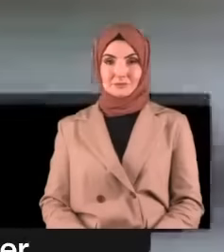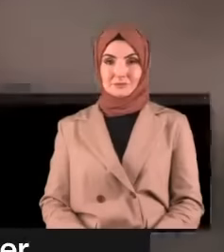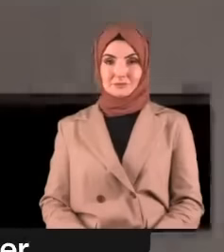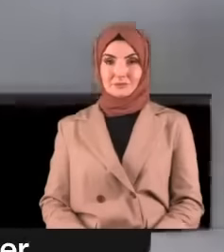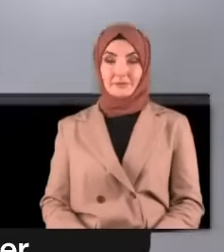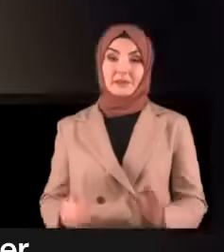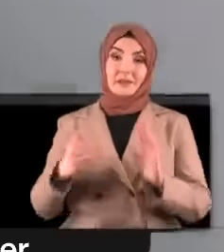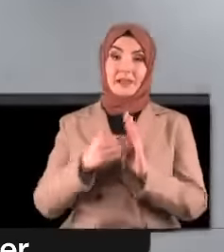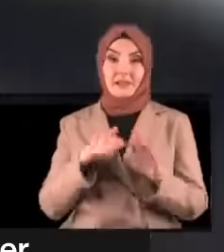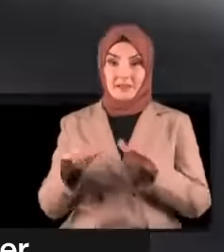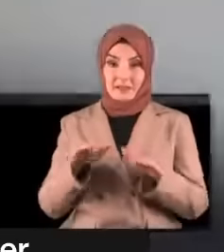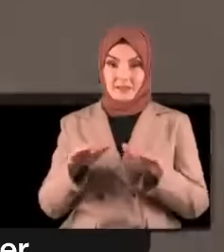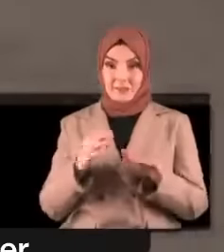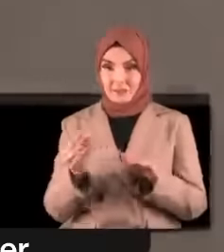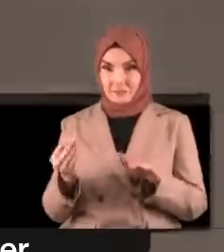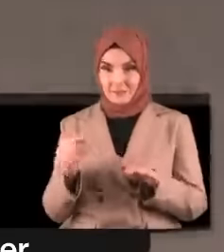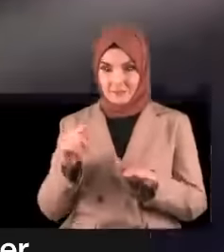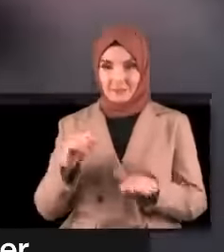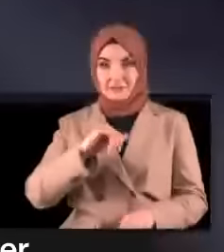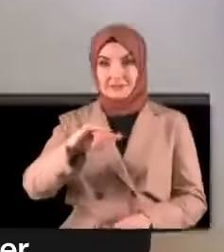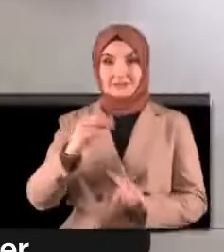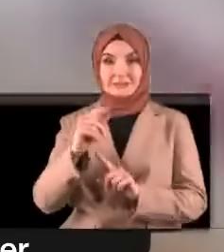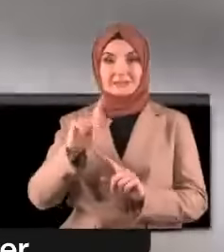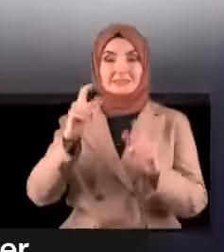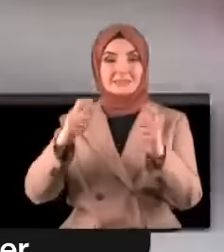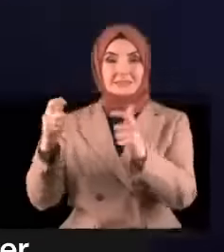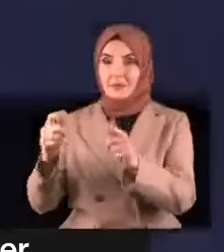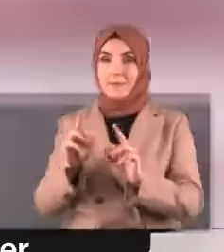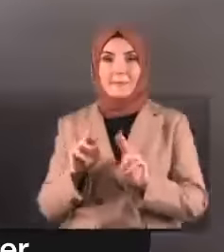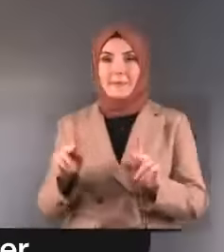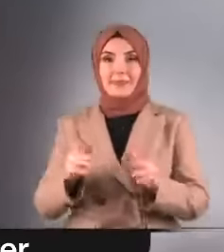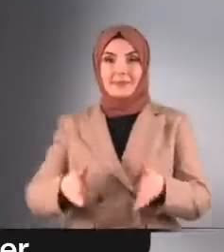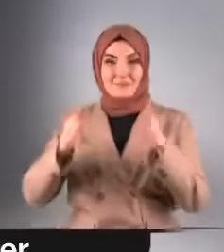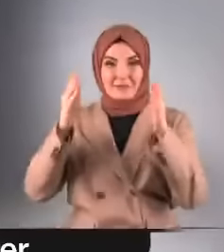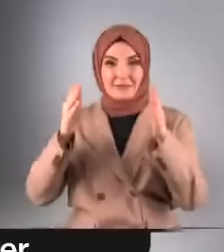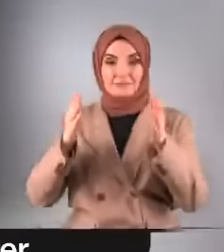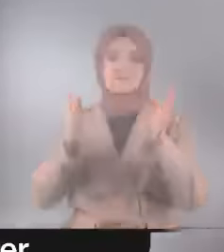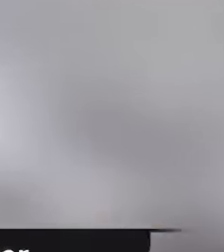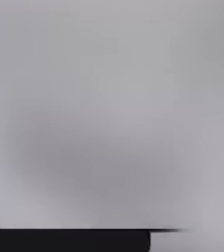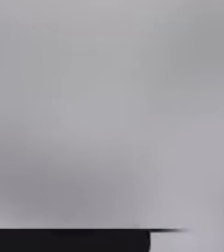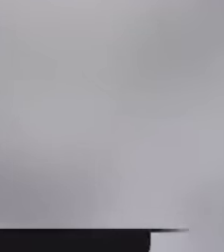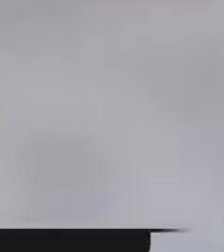Artçı sarsıntılar çevre illerde hasarlı binaları yerle bir etti.